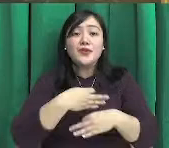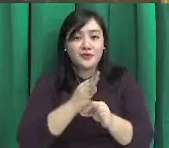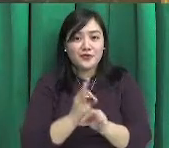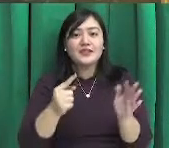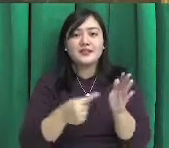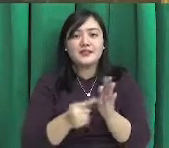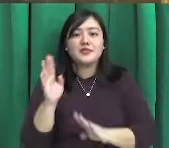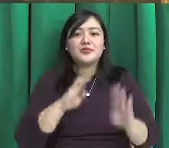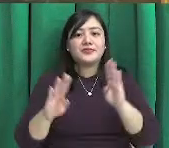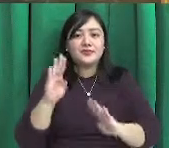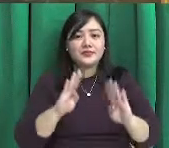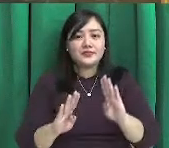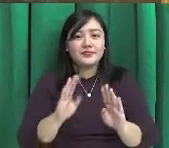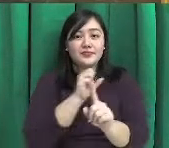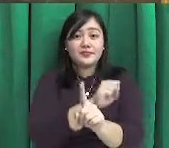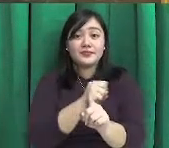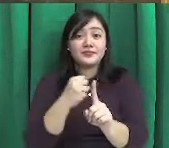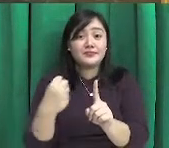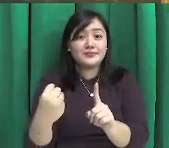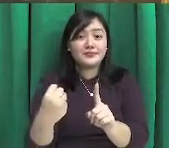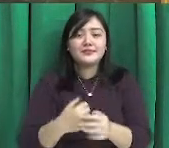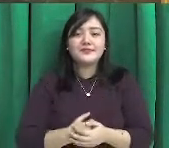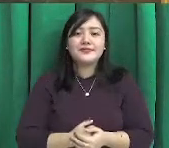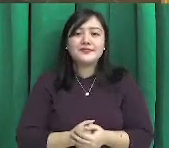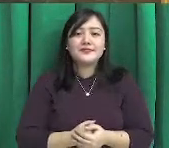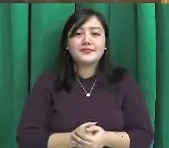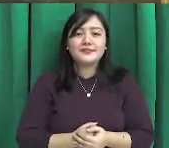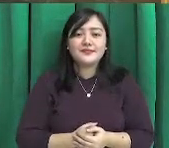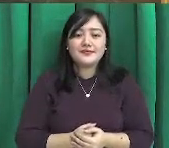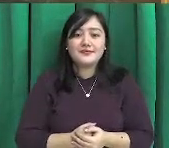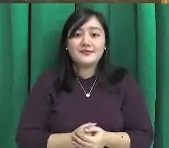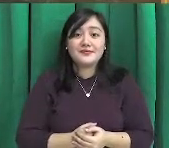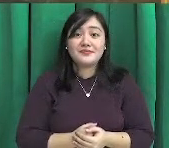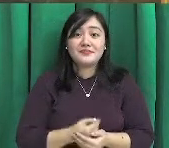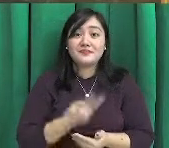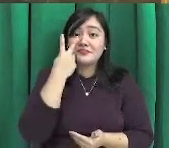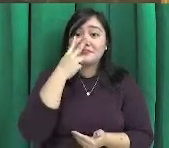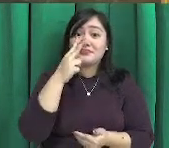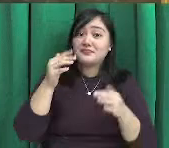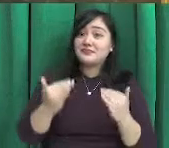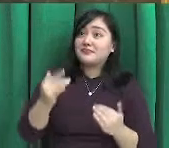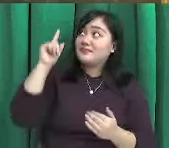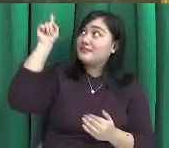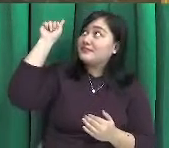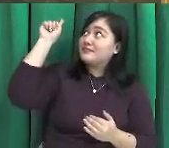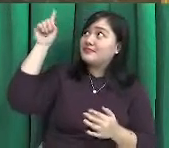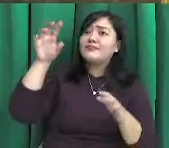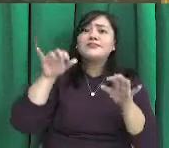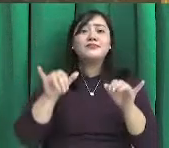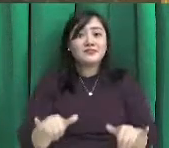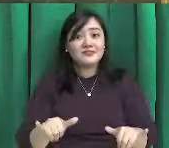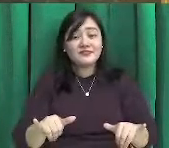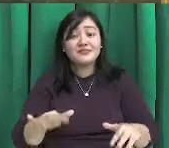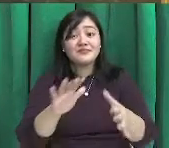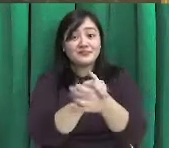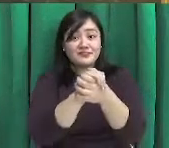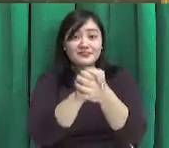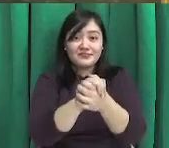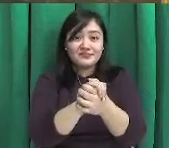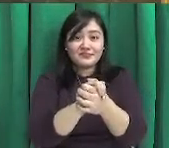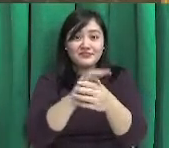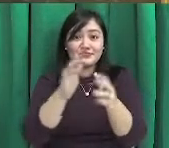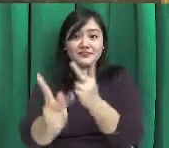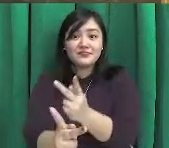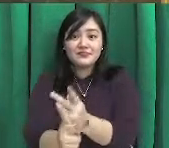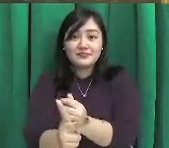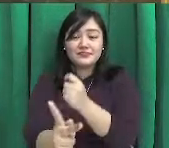ninyo. Kasi look at this, si Nida hanggang ngayon ay mag-asawa pa rin sila at kinikip niya ang marriage pa rin.